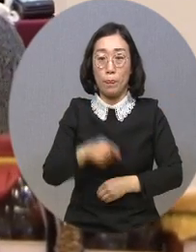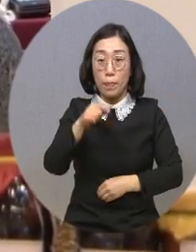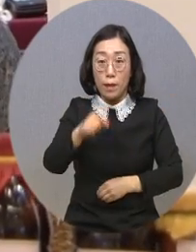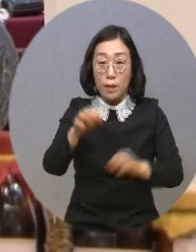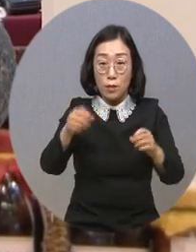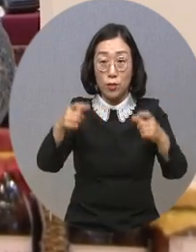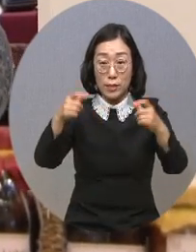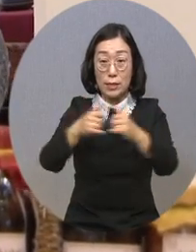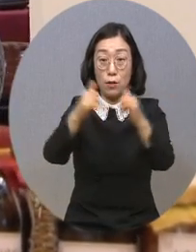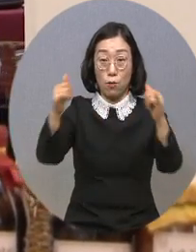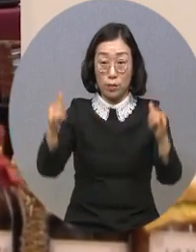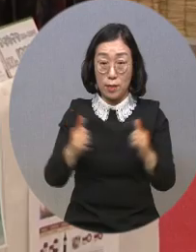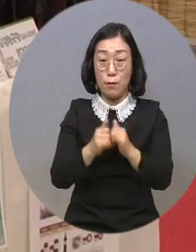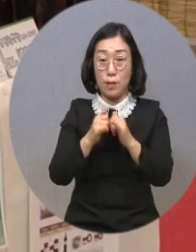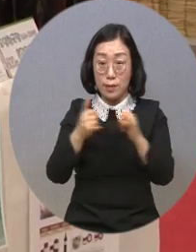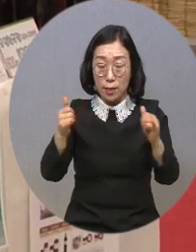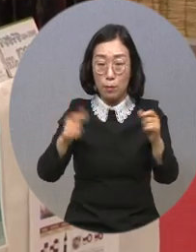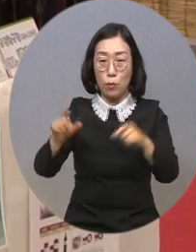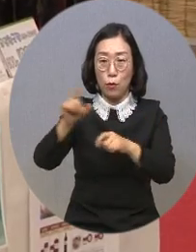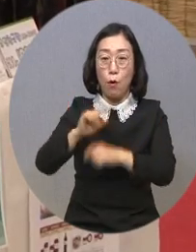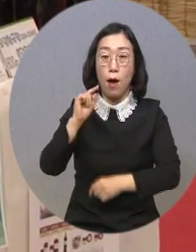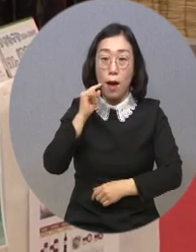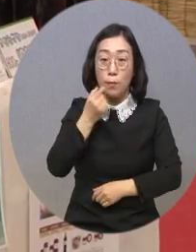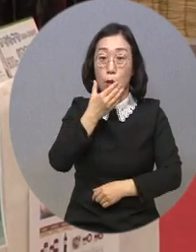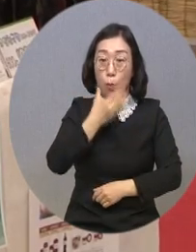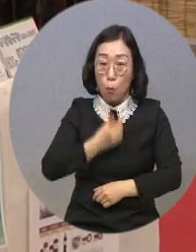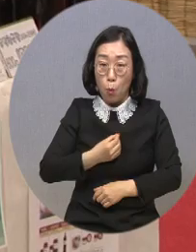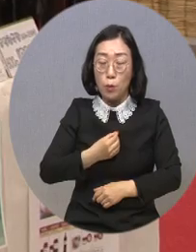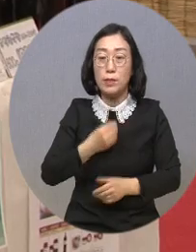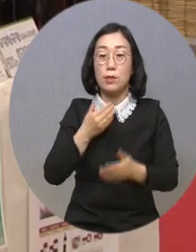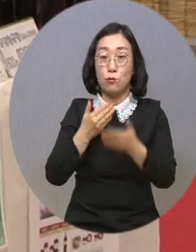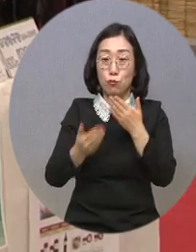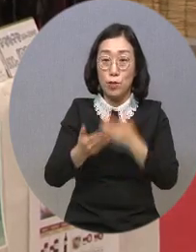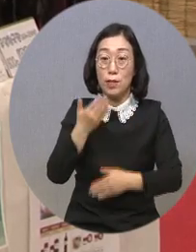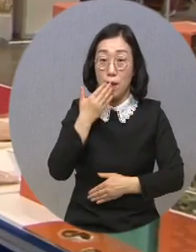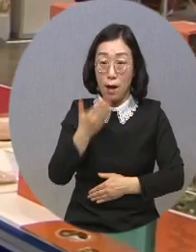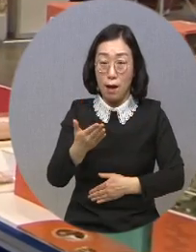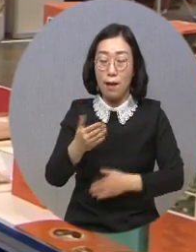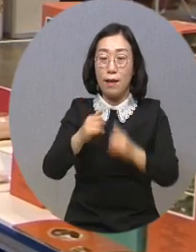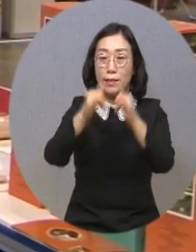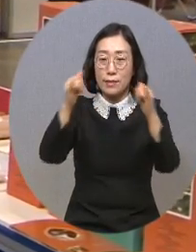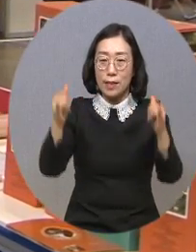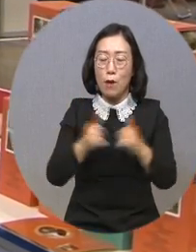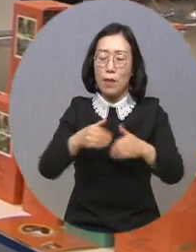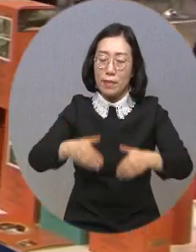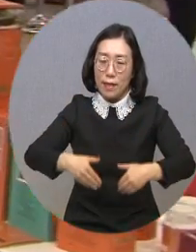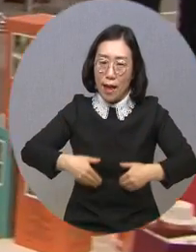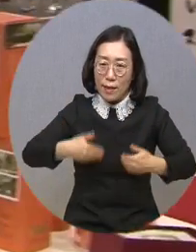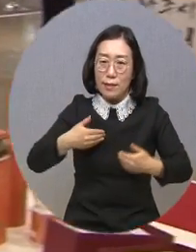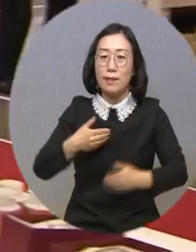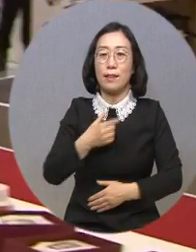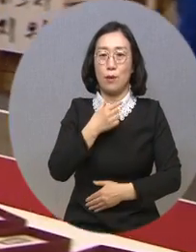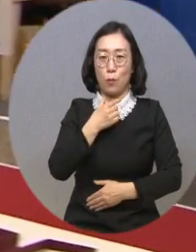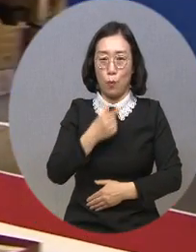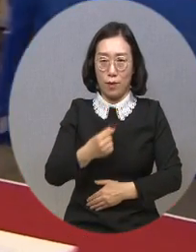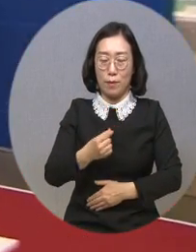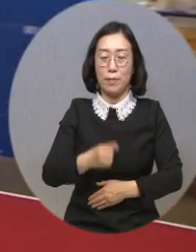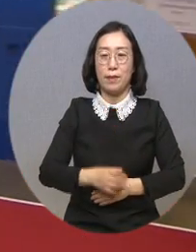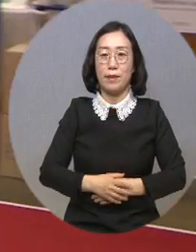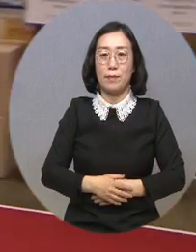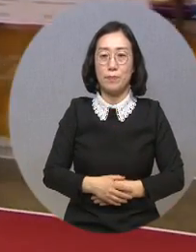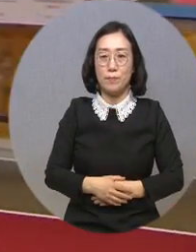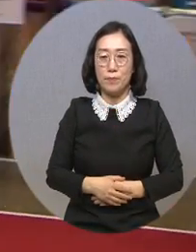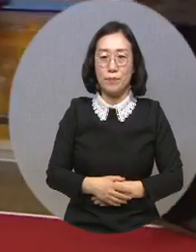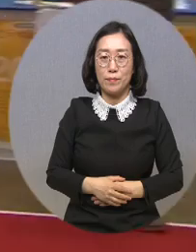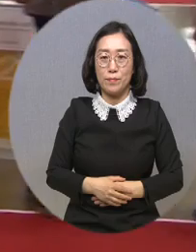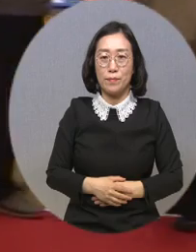통하여 지역사회의 시민들이 한층 더 아름다운 복지 문화를 누려 따뜻한 사회를 만들어 나갈 수 있기를 기대해 봅니다. 지금까지 복지TV